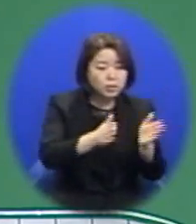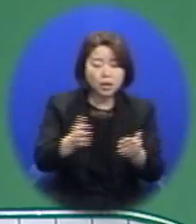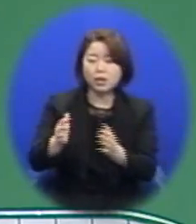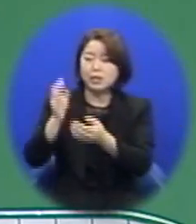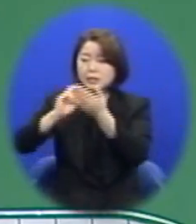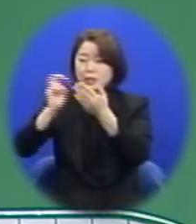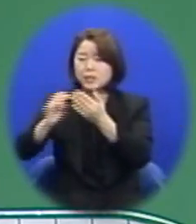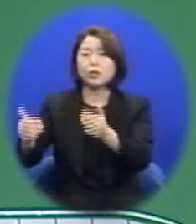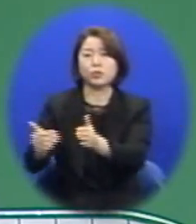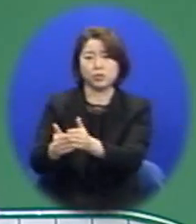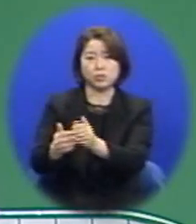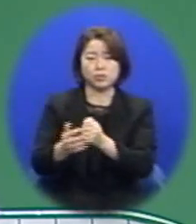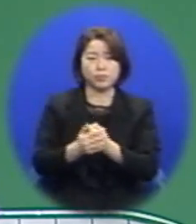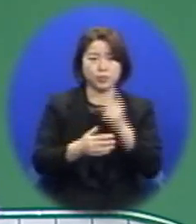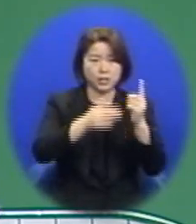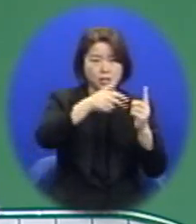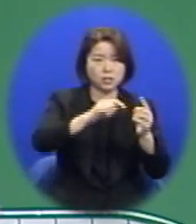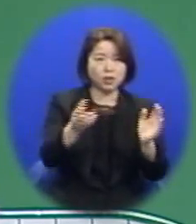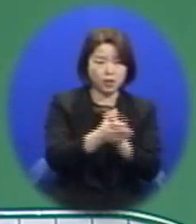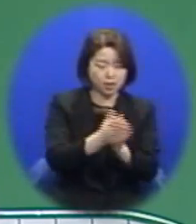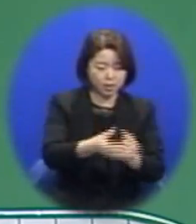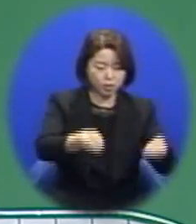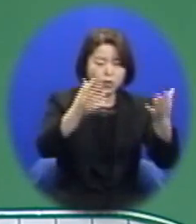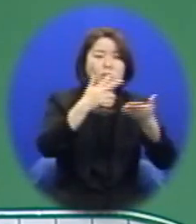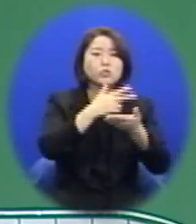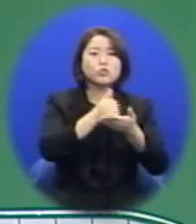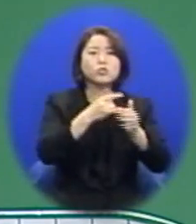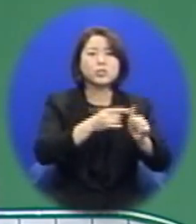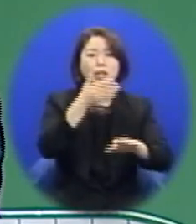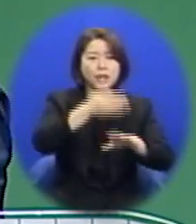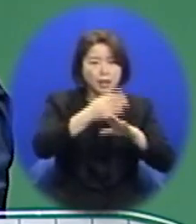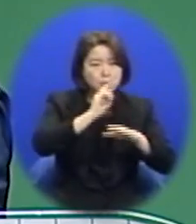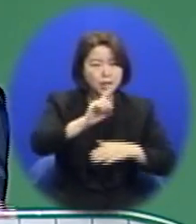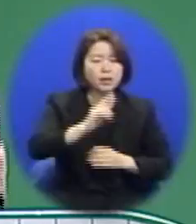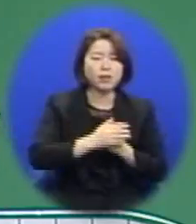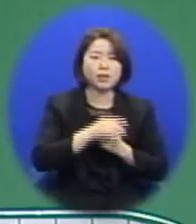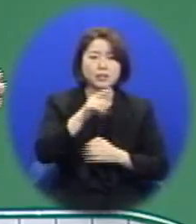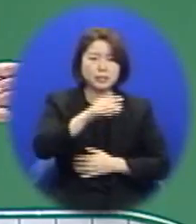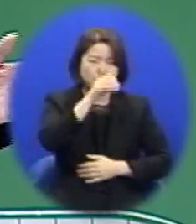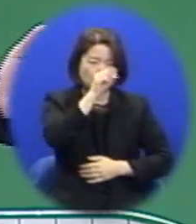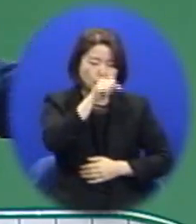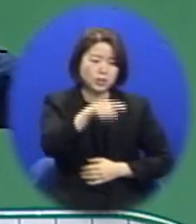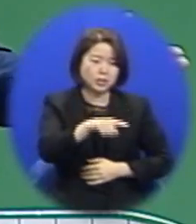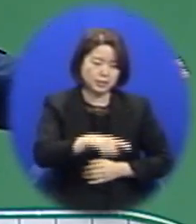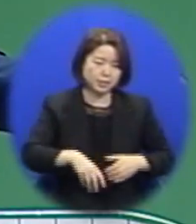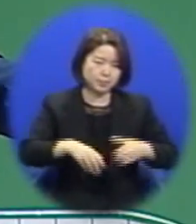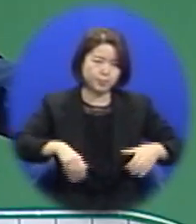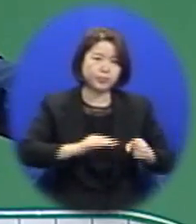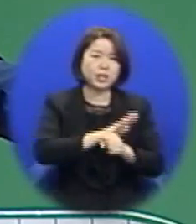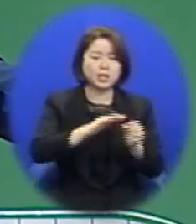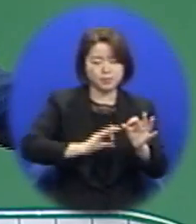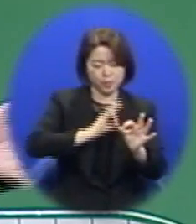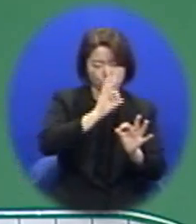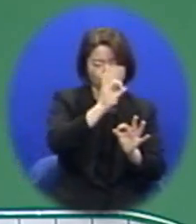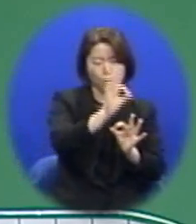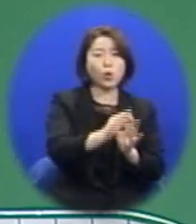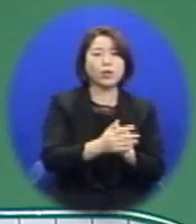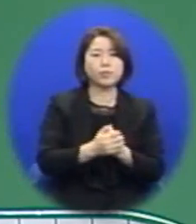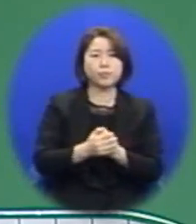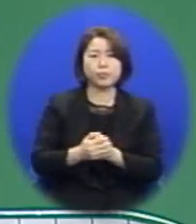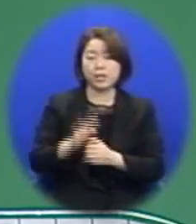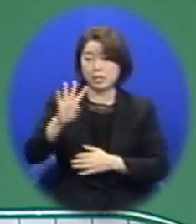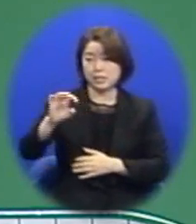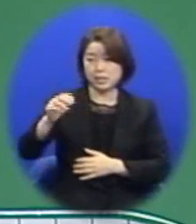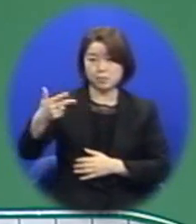1절 말씀에 보면 할렐루야, 주님께 감사하여라. 그는 선하시며 그 인자하심이 영원하다.